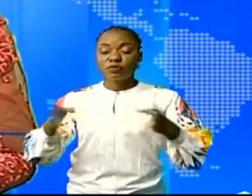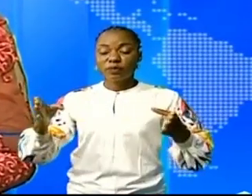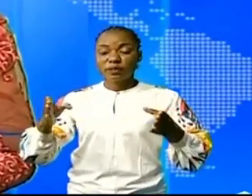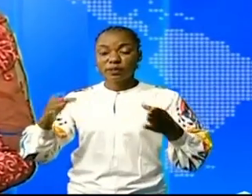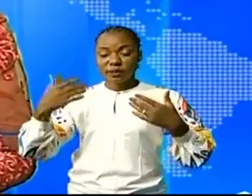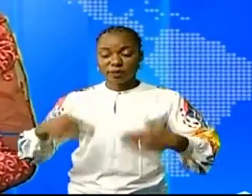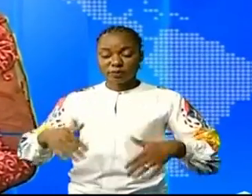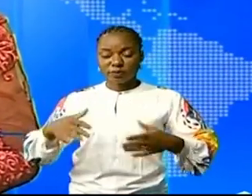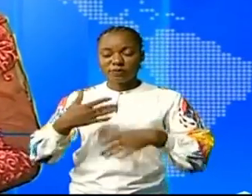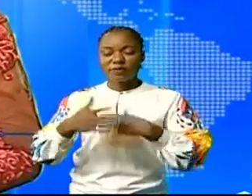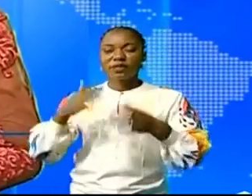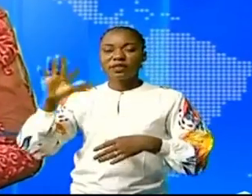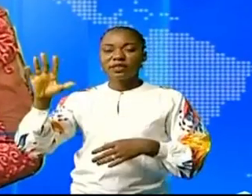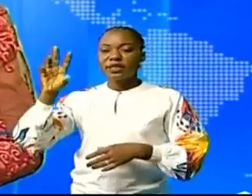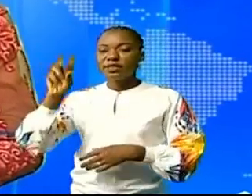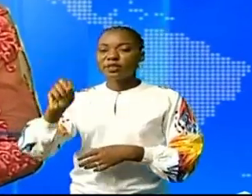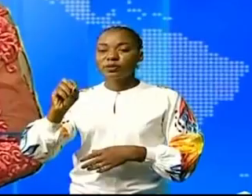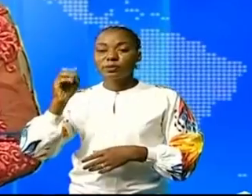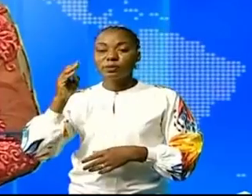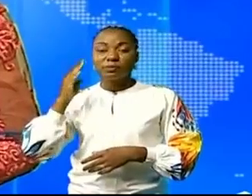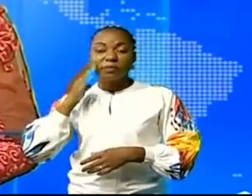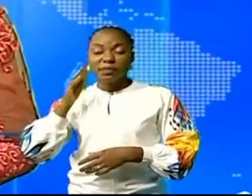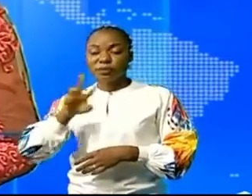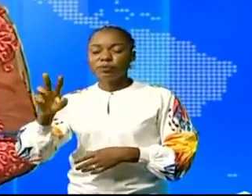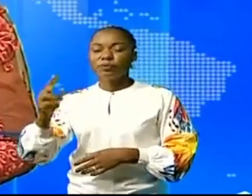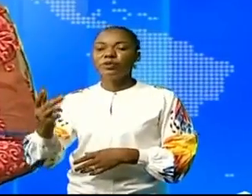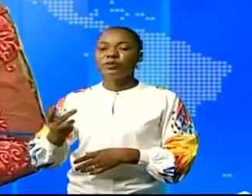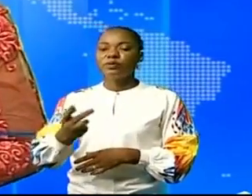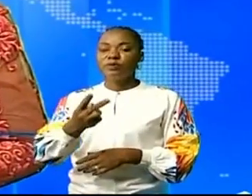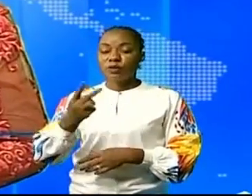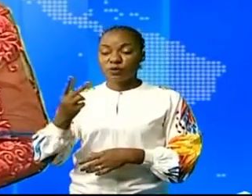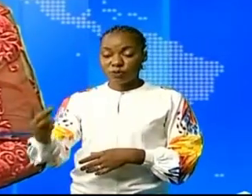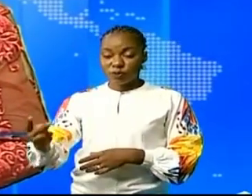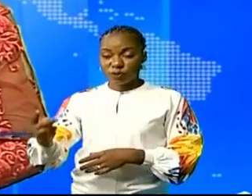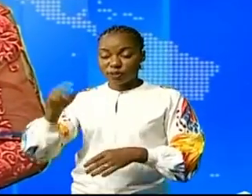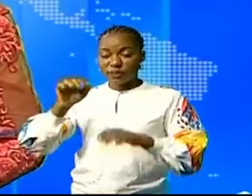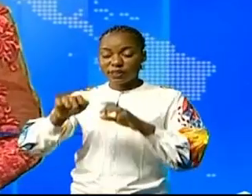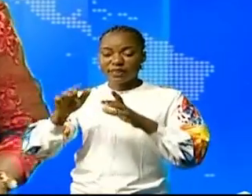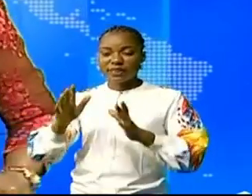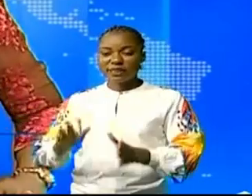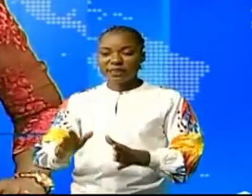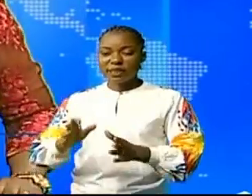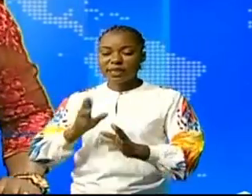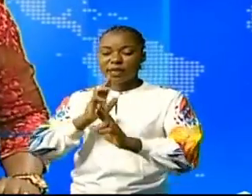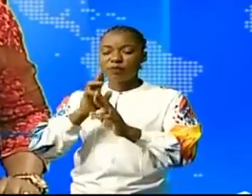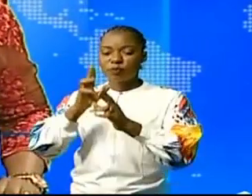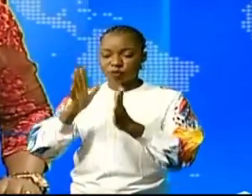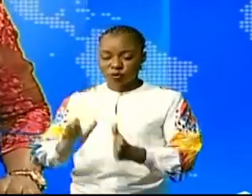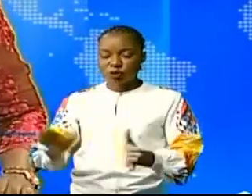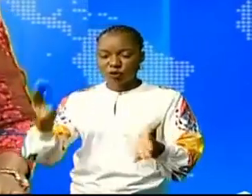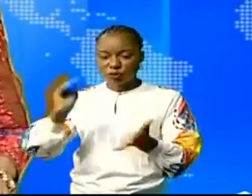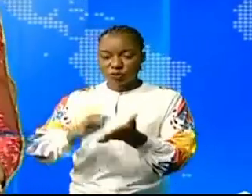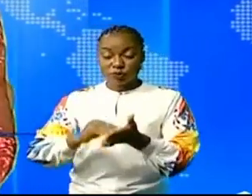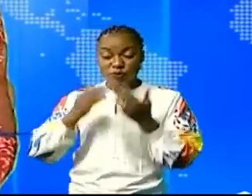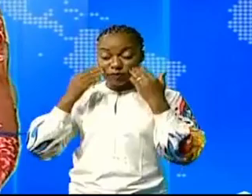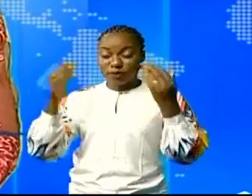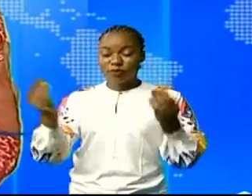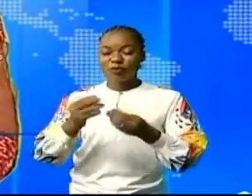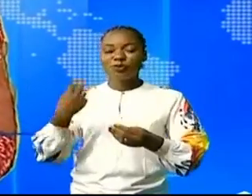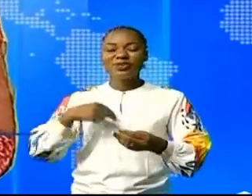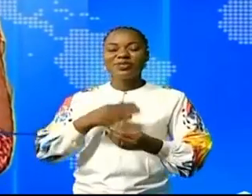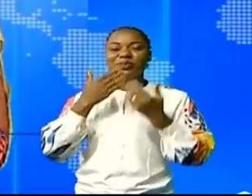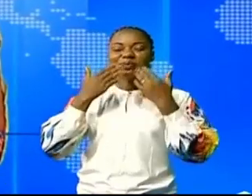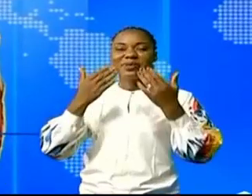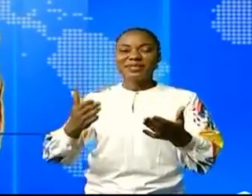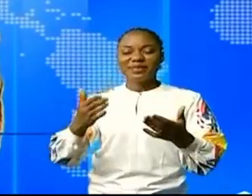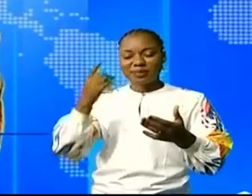Kinshasa le 30 mars 2022. René Ngongo Matesso, rapporteur. Madame, messieurs, nous vous disons merci